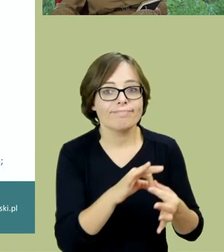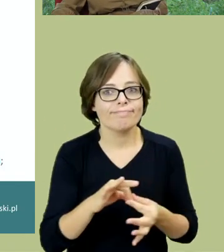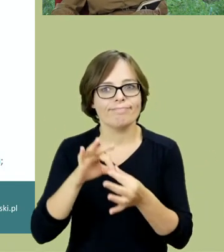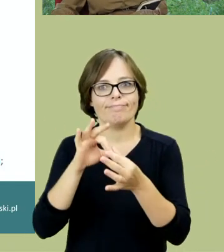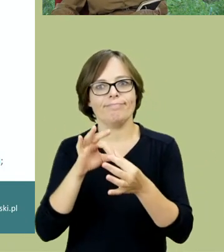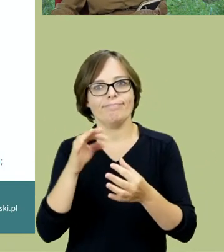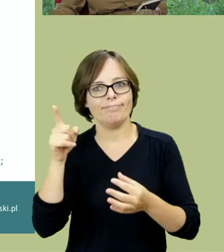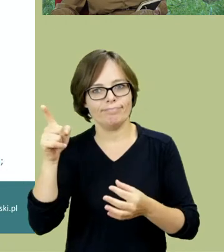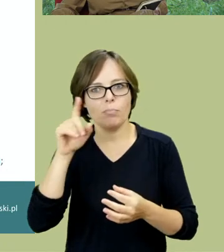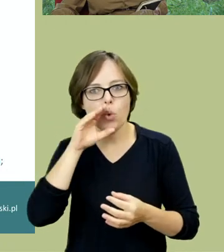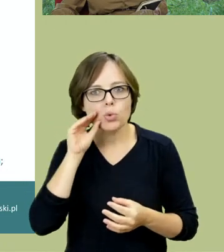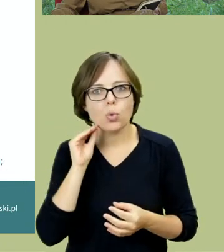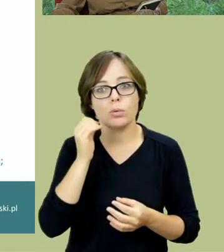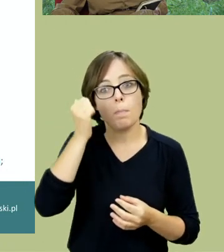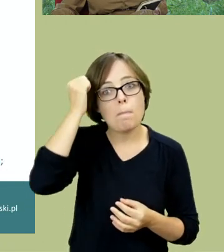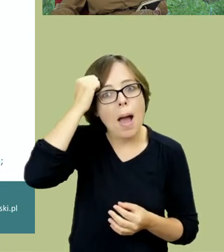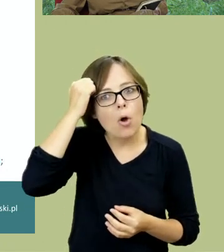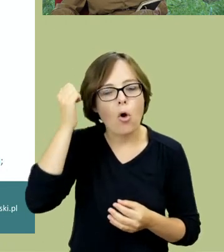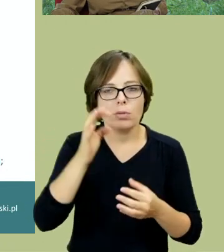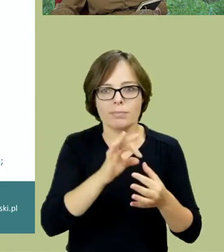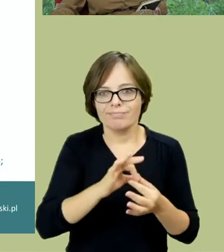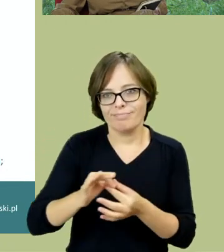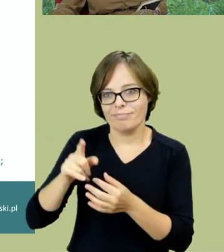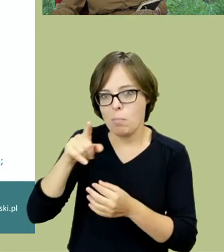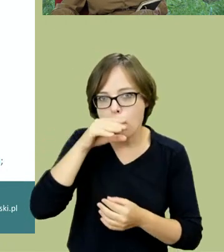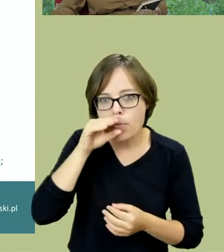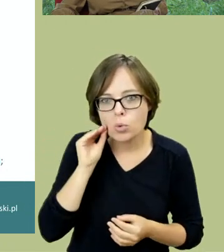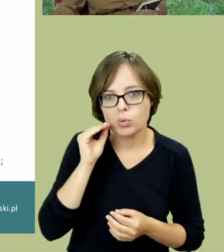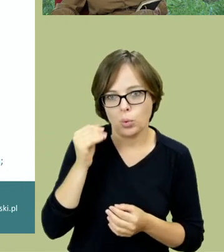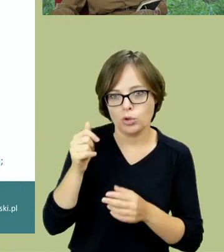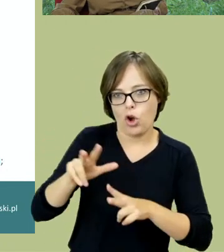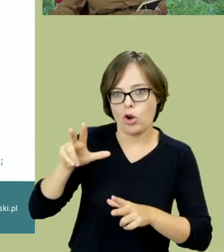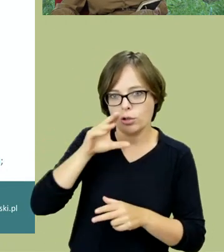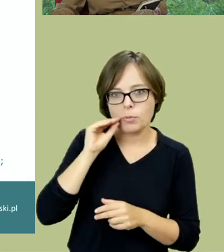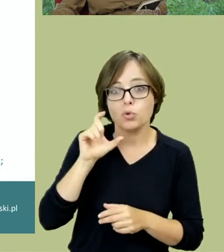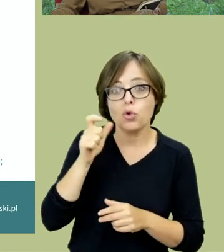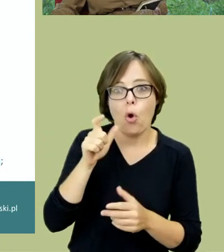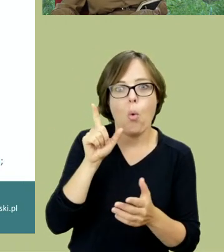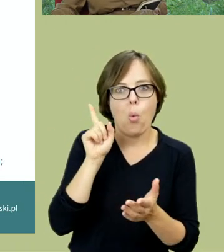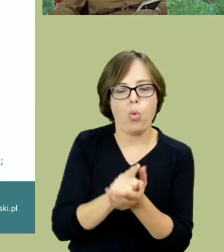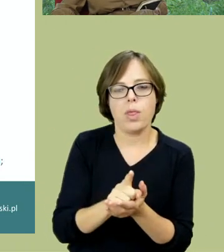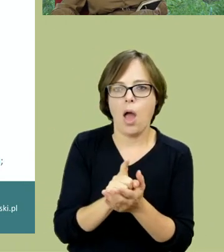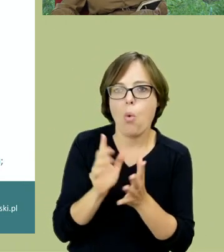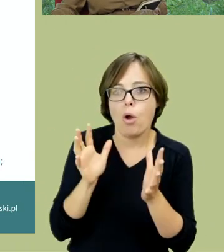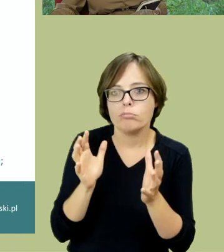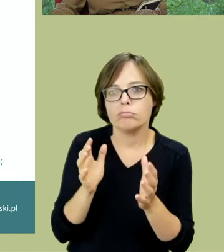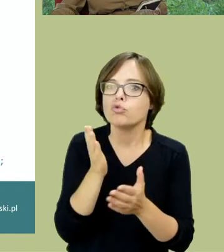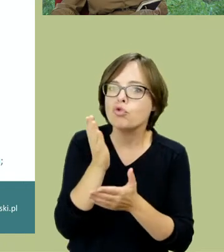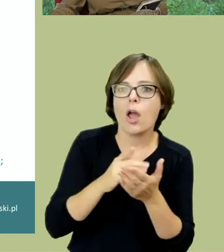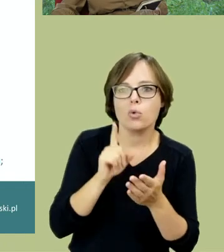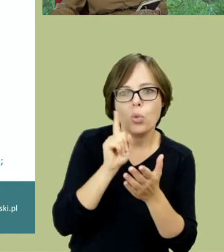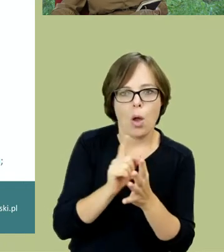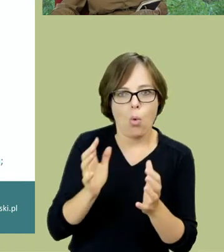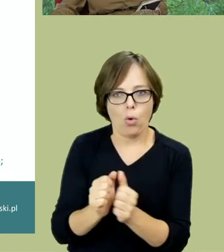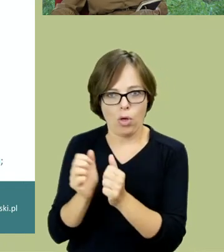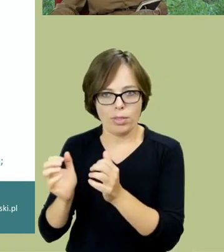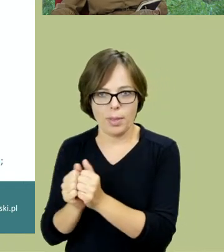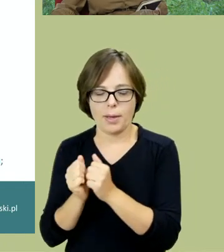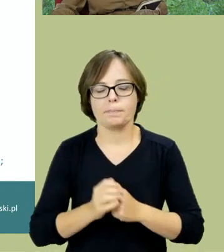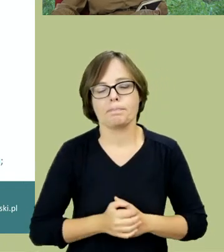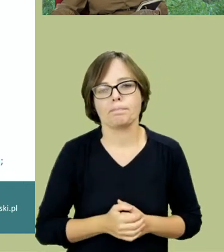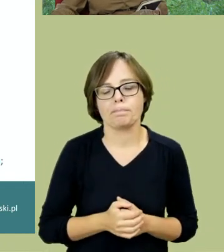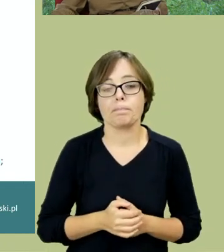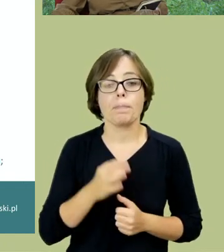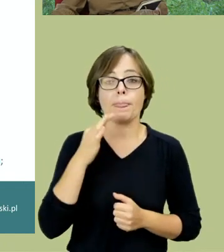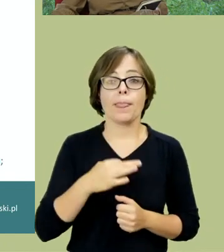pamiątki po Piłsudskich, których część udało się odnaleźć. I pan